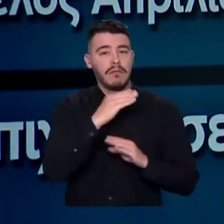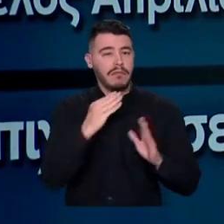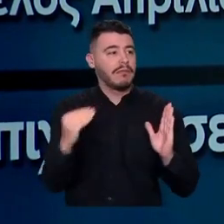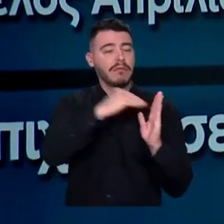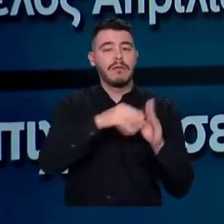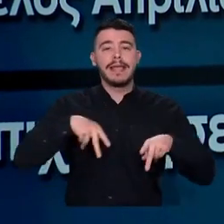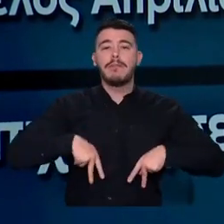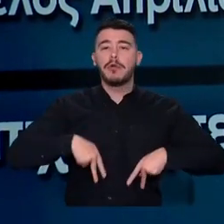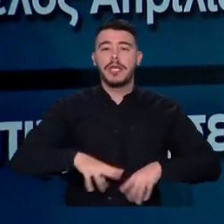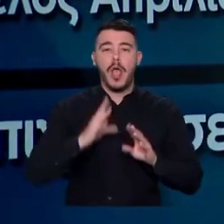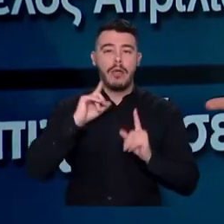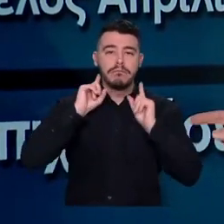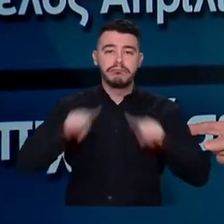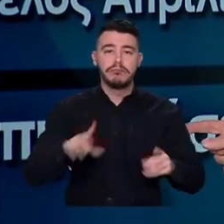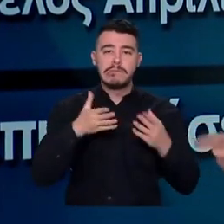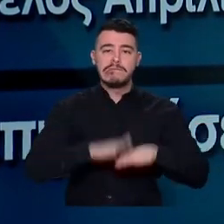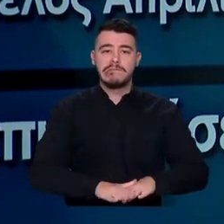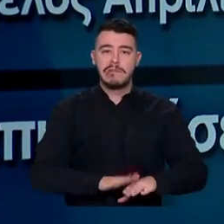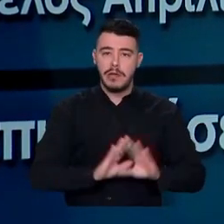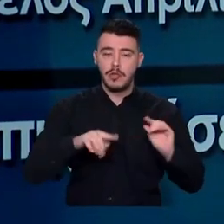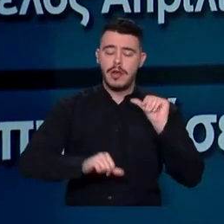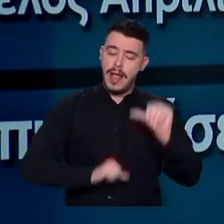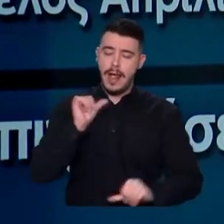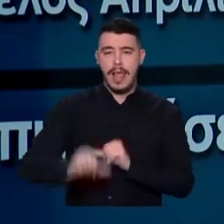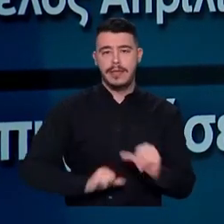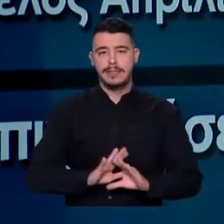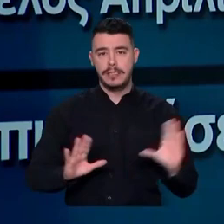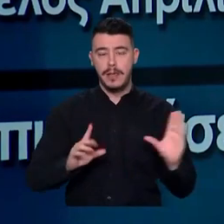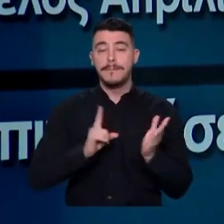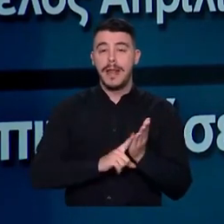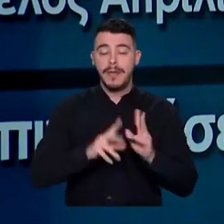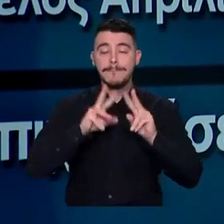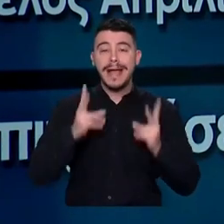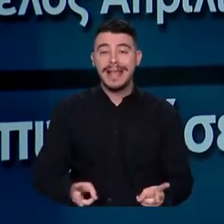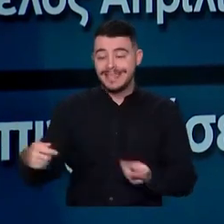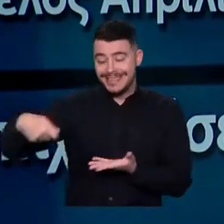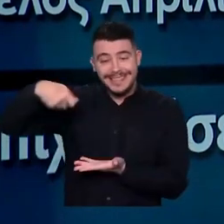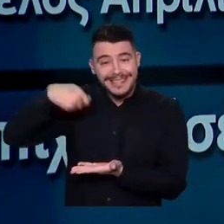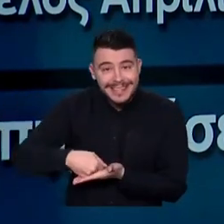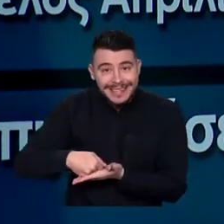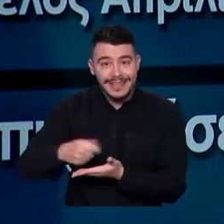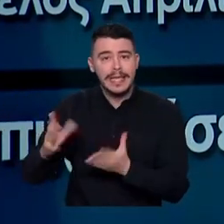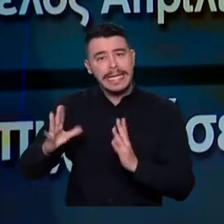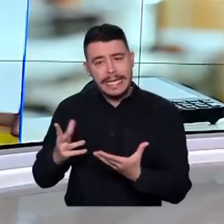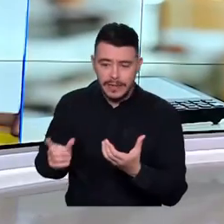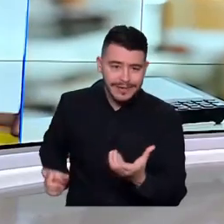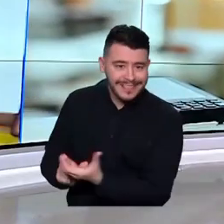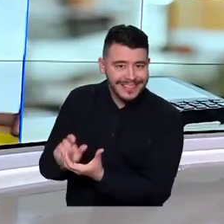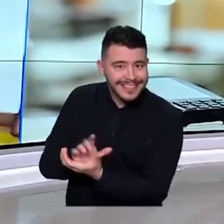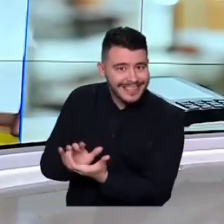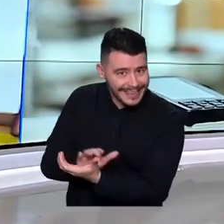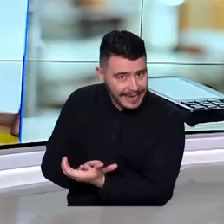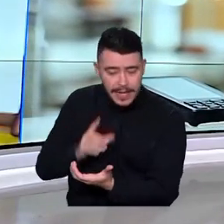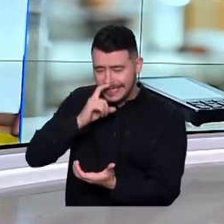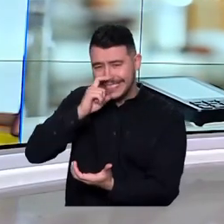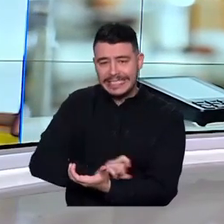έπρεπε να τα δηλώσει τέλος πάντων αυτό αλλάζει τώρα σου λέει απ τη στιγμή που εισέπραξε και έκοψες απόδειξη θα πρέπει η ταμειακή σου